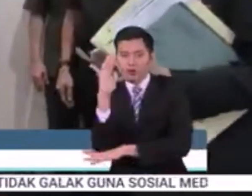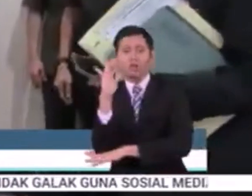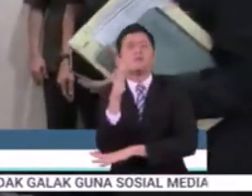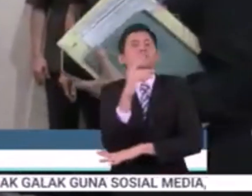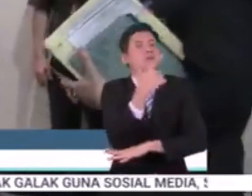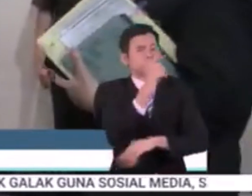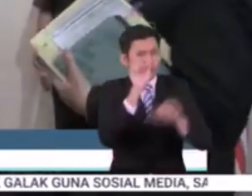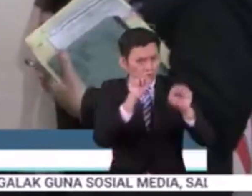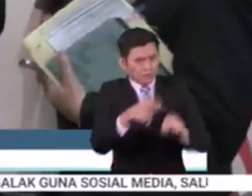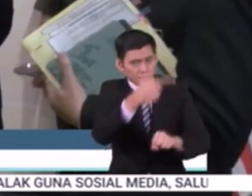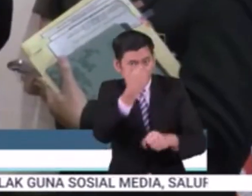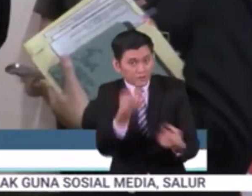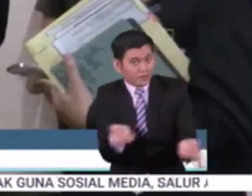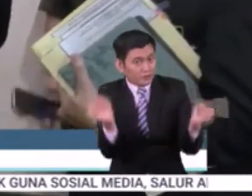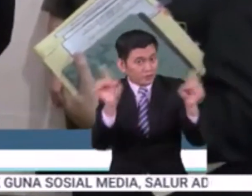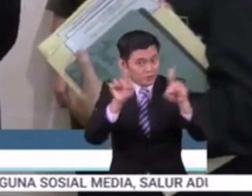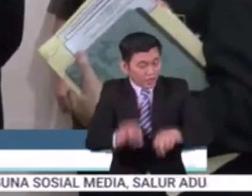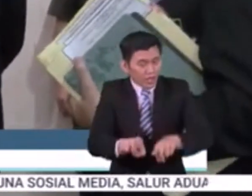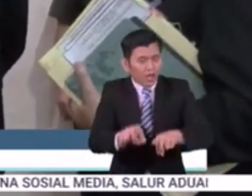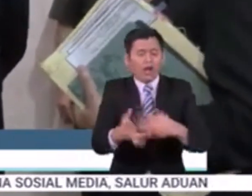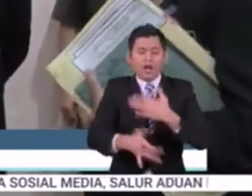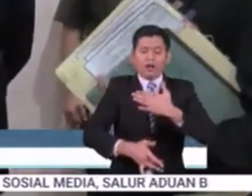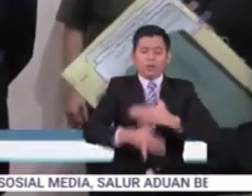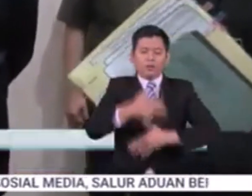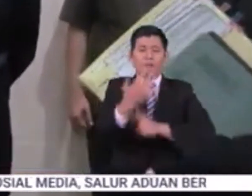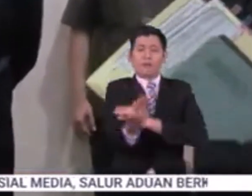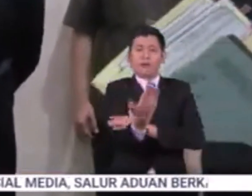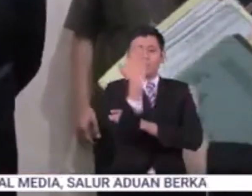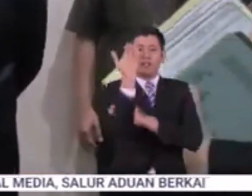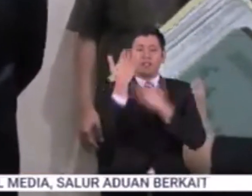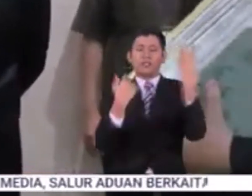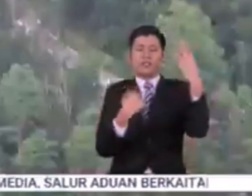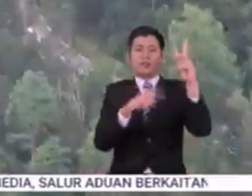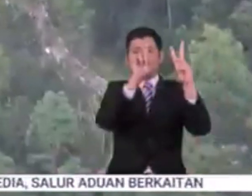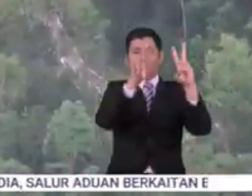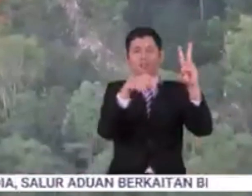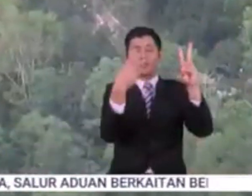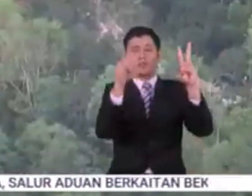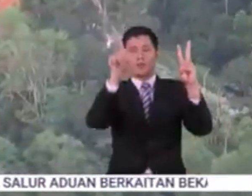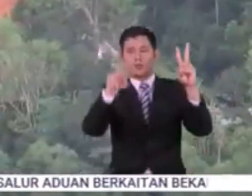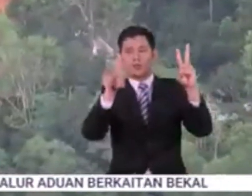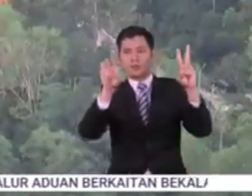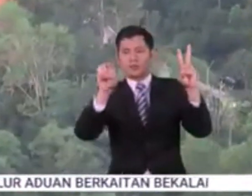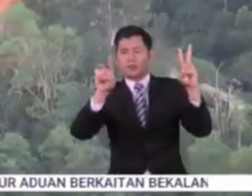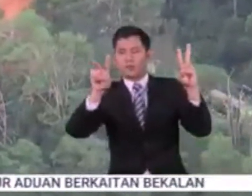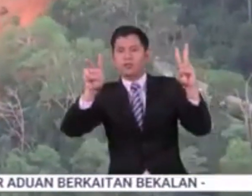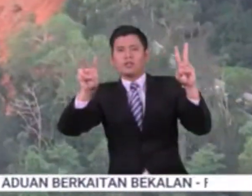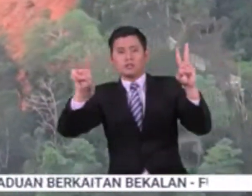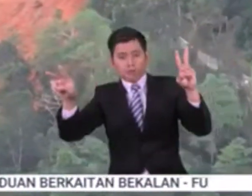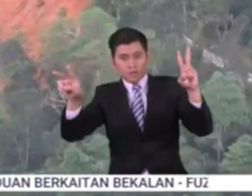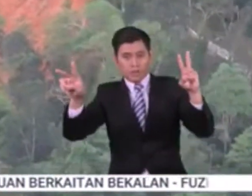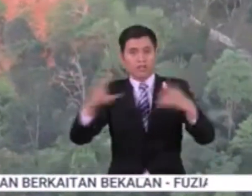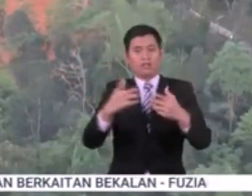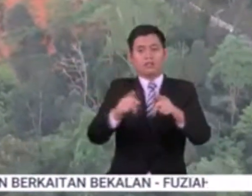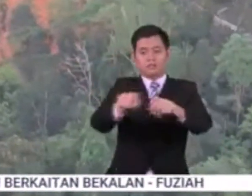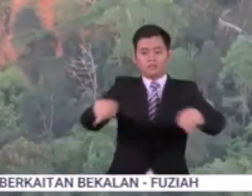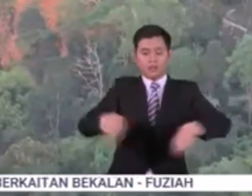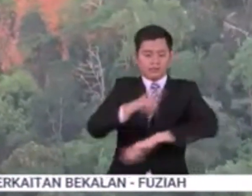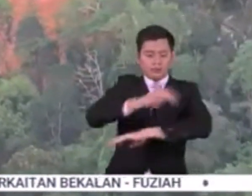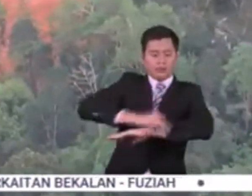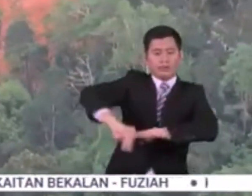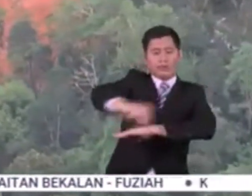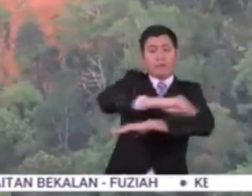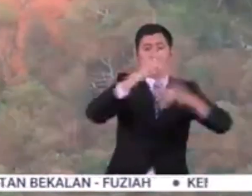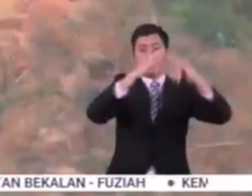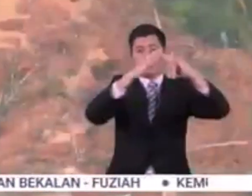kejadian tanah runtuh tragedi pada awal pagi 16 disember tahun lalu di tapak perkhemahan fathers Organic Farm